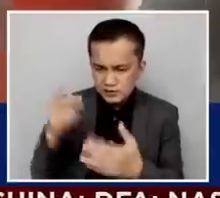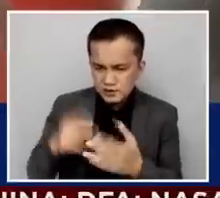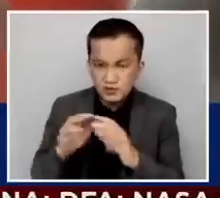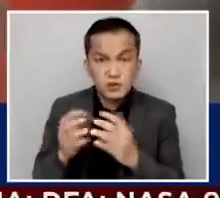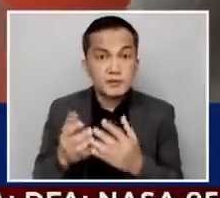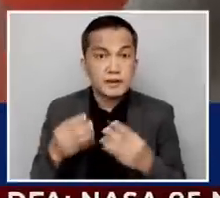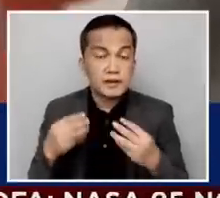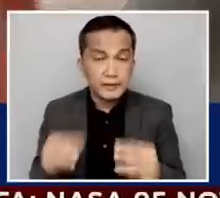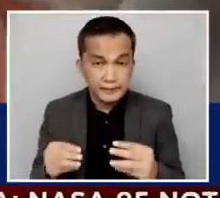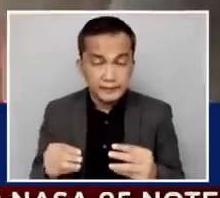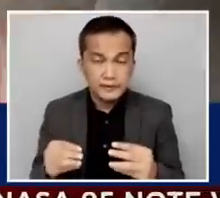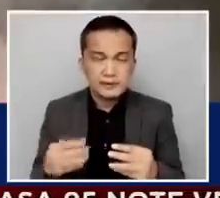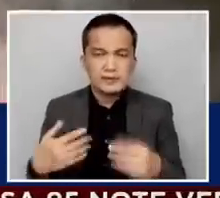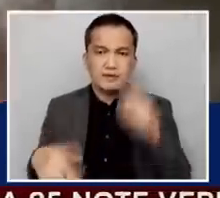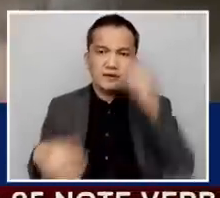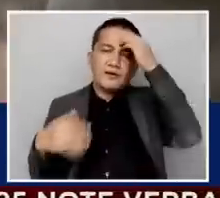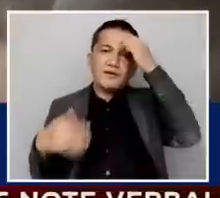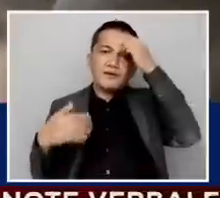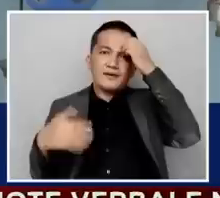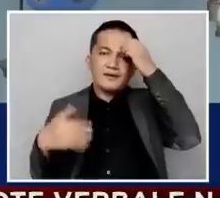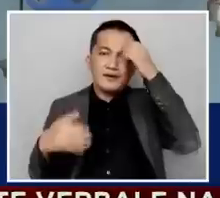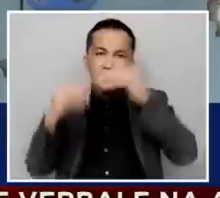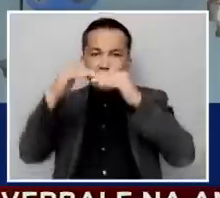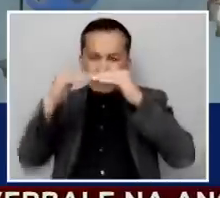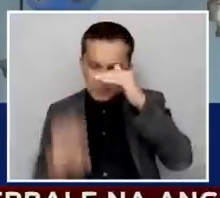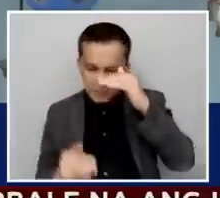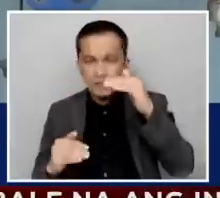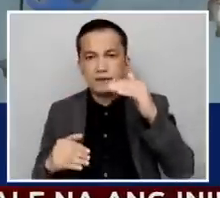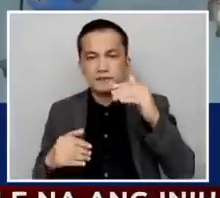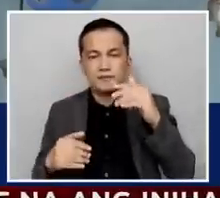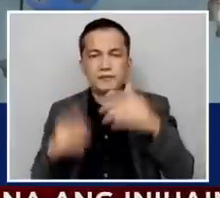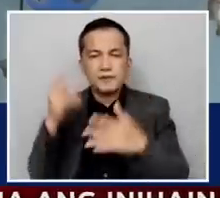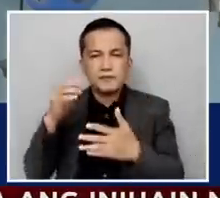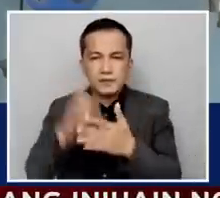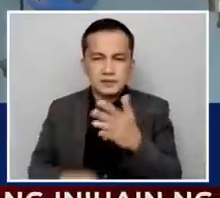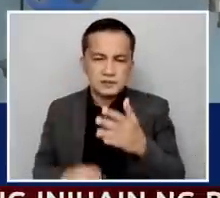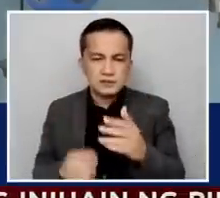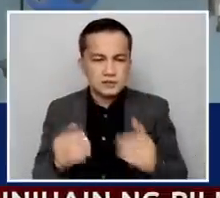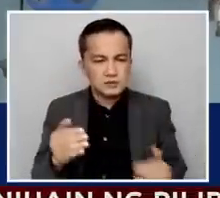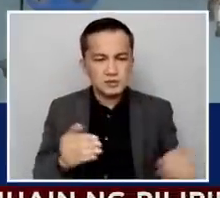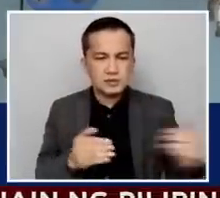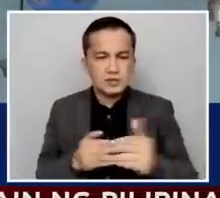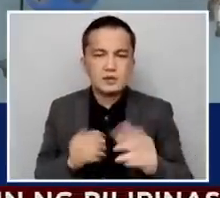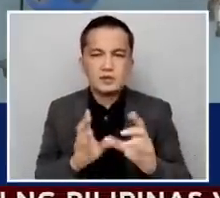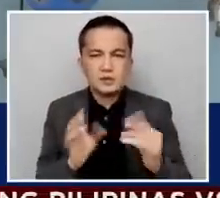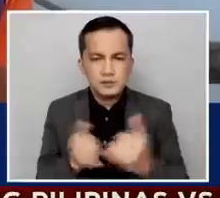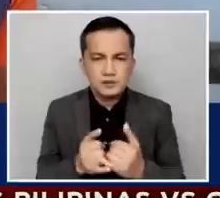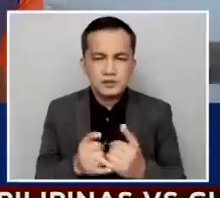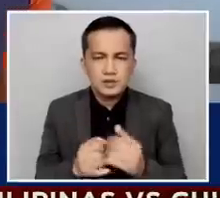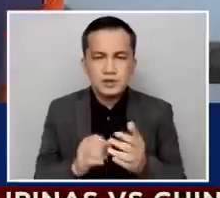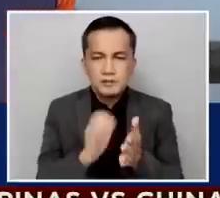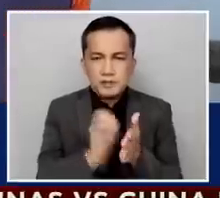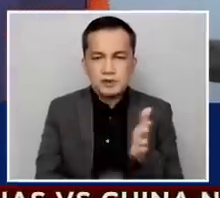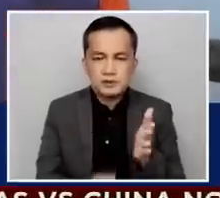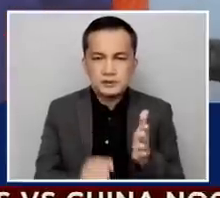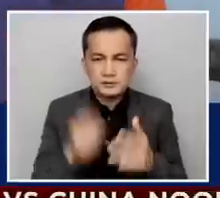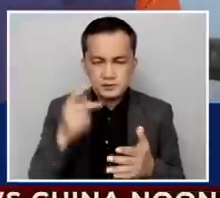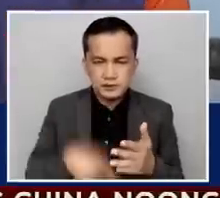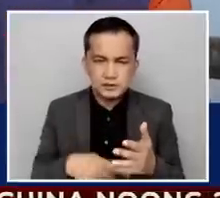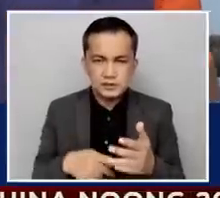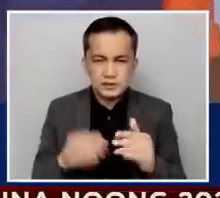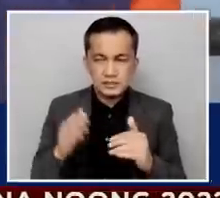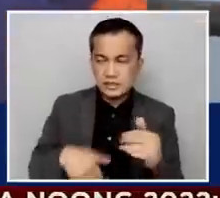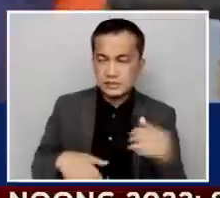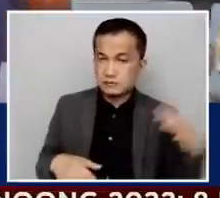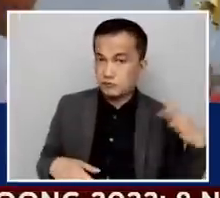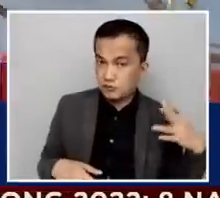market, malaki-laki ang ibinagsak sa presyo kaya inunahan na ng kumpanya ang bawas presyo imbis na hintayin